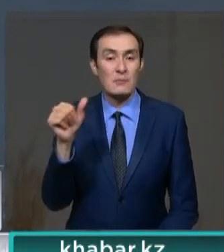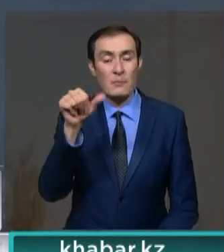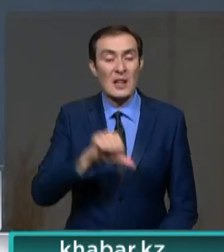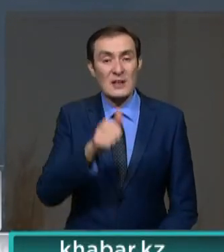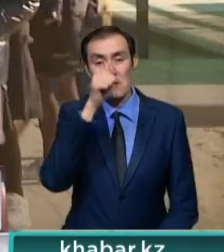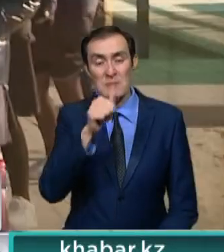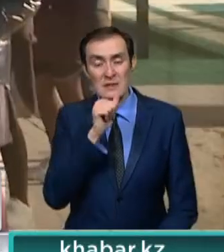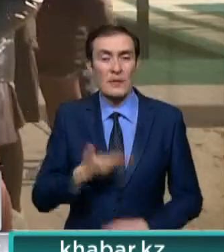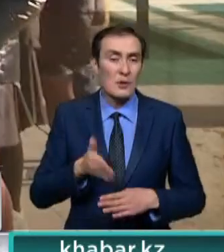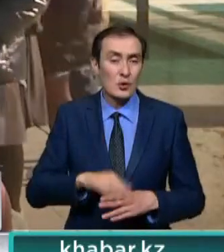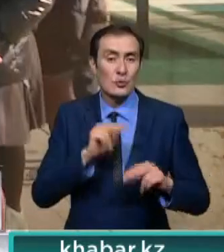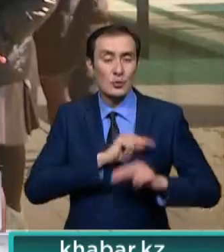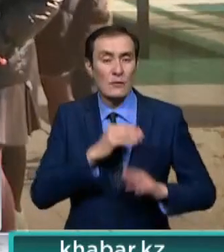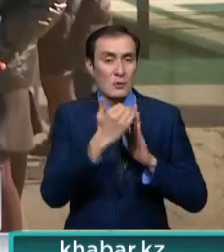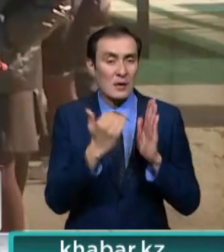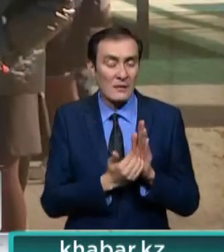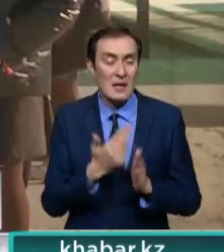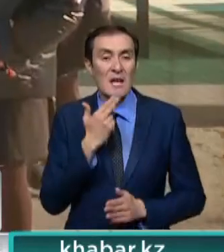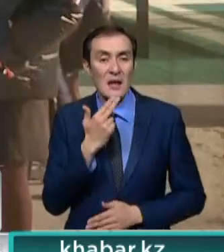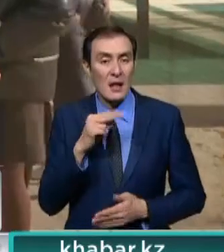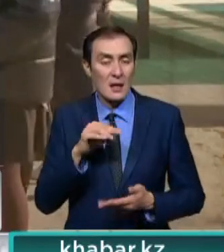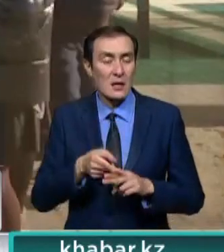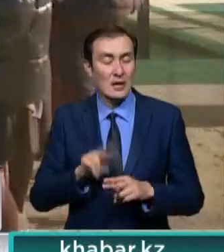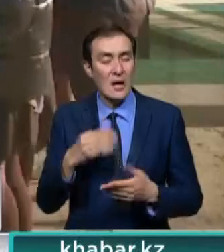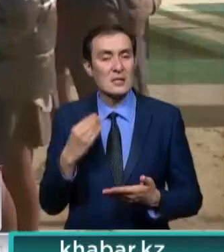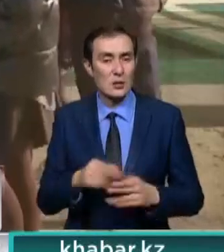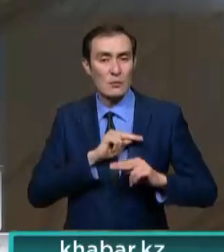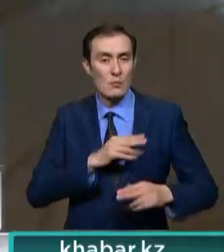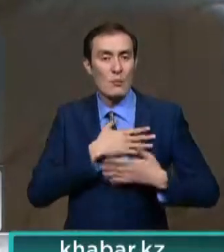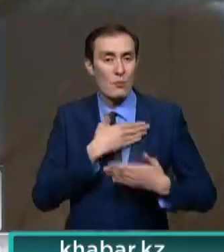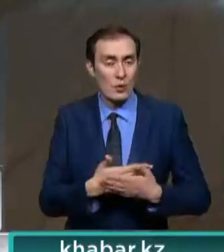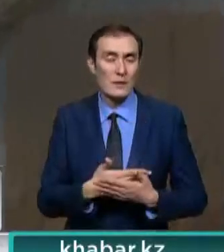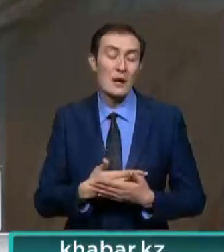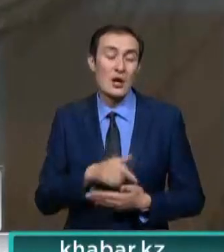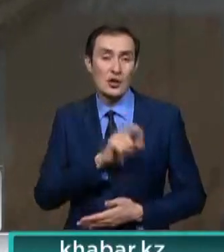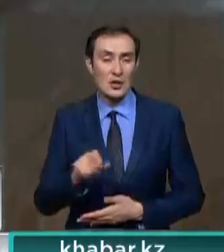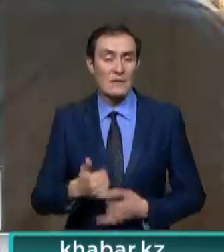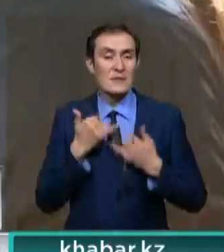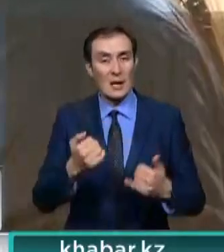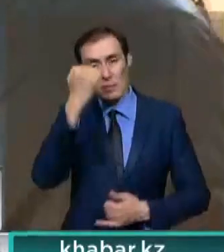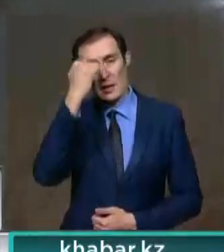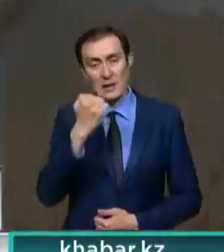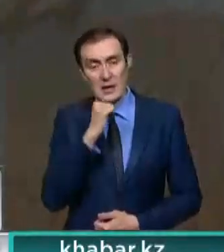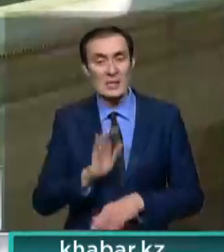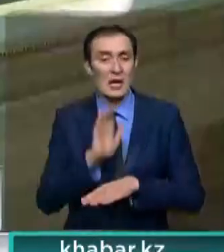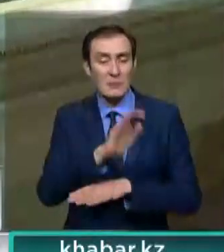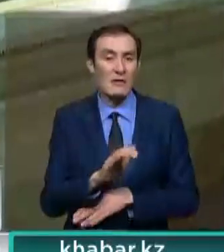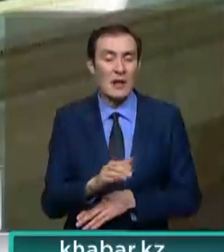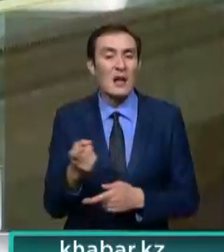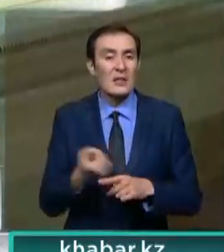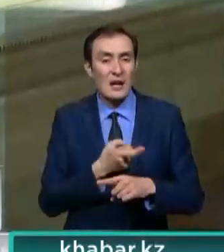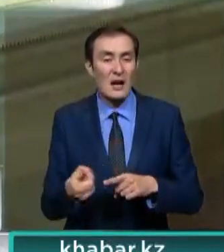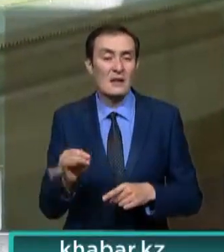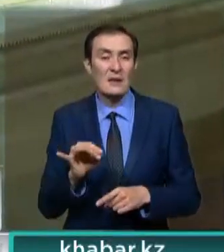2,5 месяца в напряженном трудовом графике. И Ленин оценил самоотверженный подвиг жителей Приоралья. В знак благодарности отправил им токарные